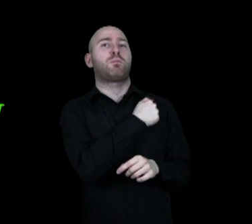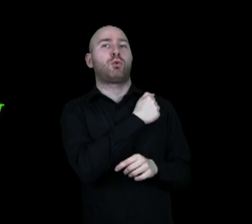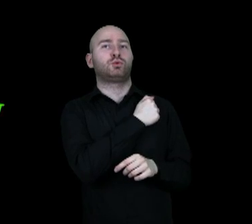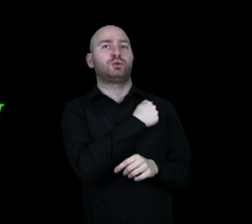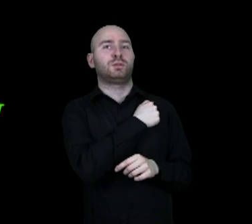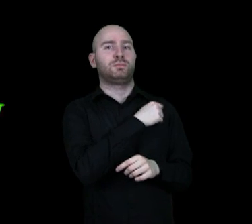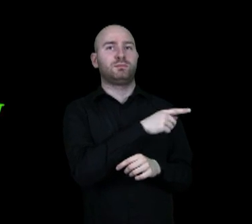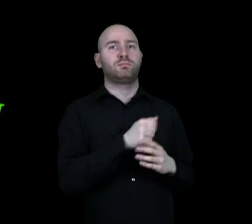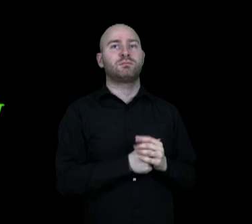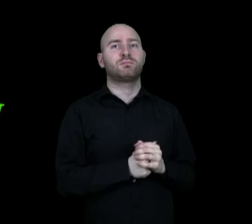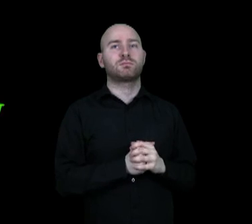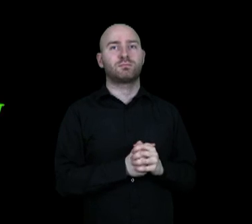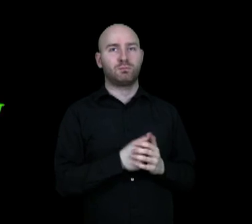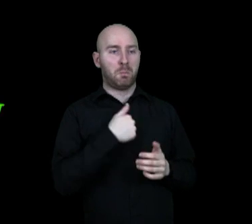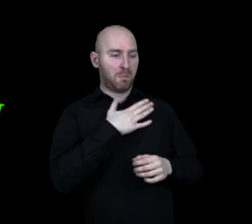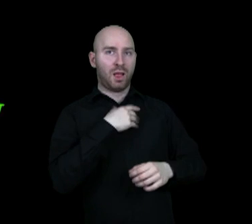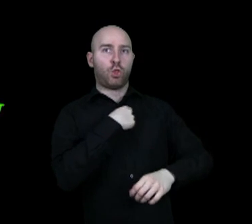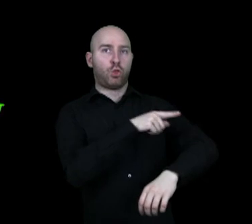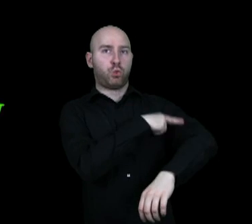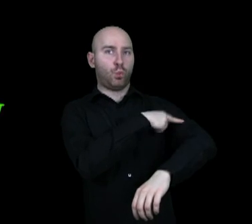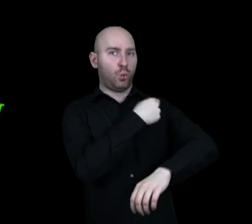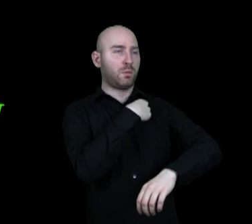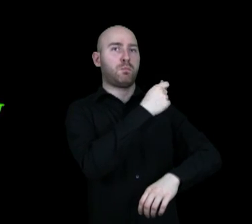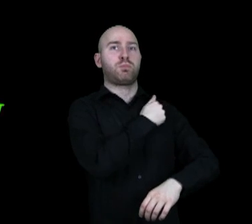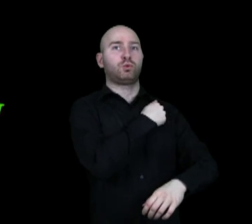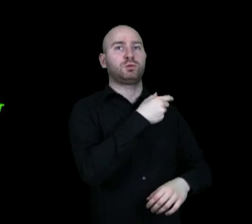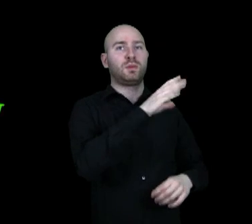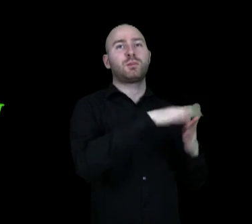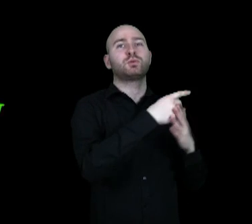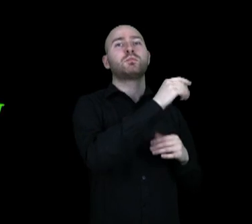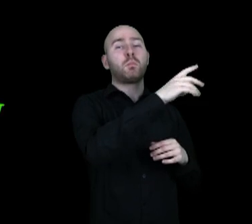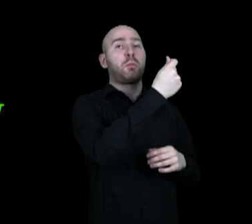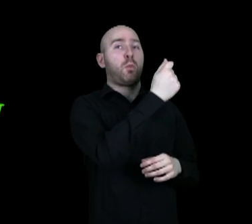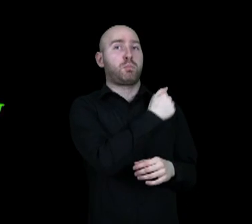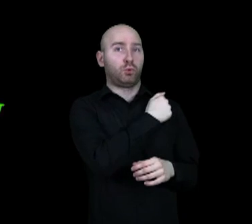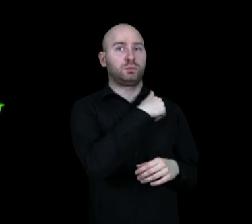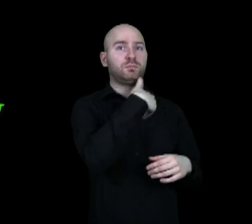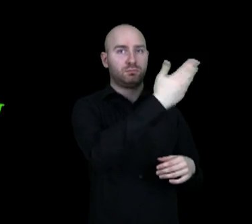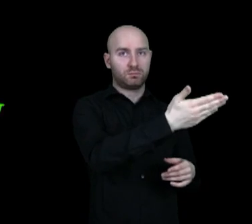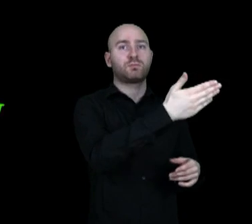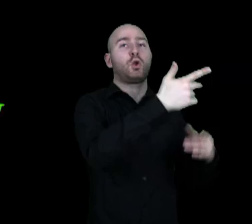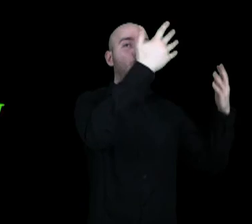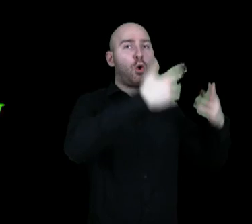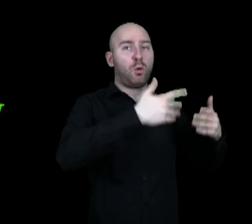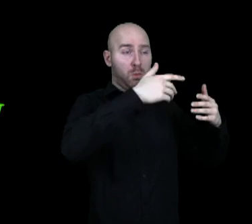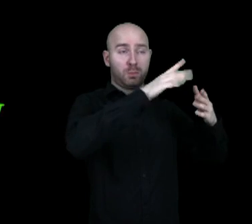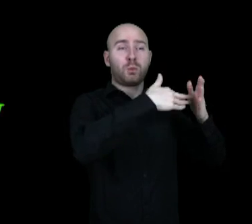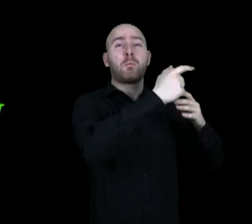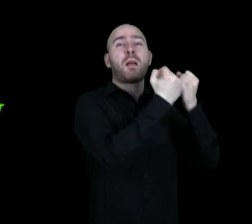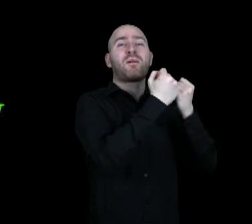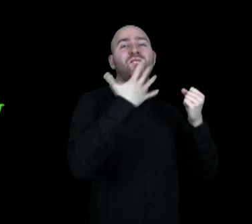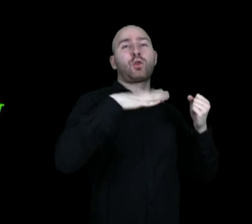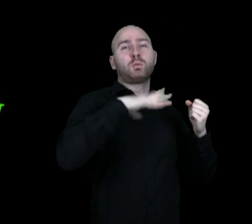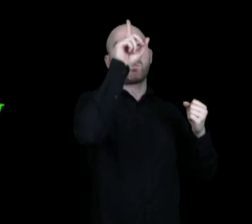Pożyczki. Kiedy rząd pożycza pieniądze, to wydaje obligacje skarbu państwa. Bony skarbowe i